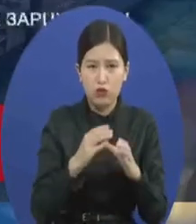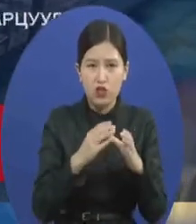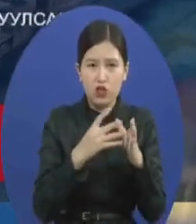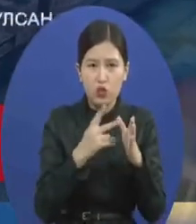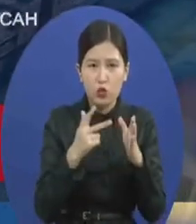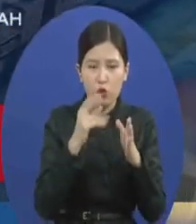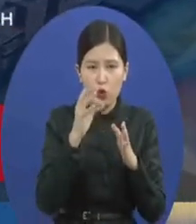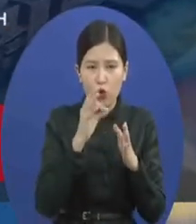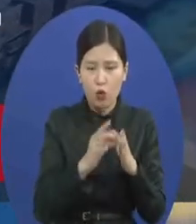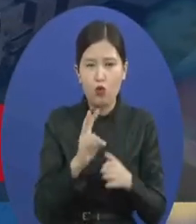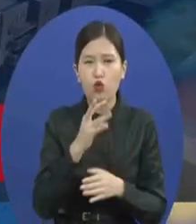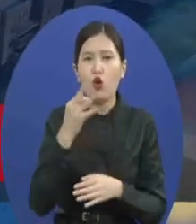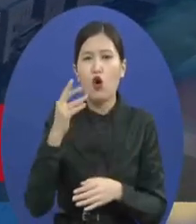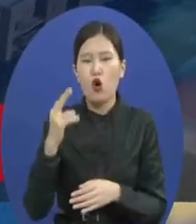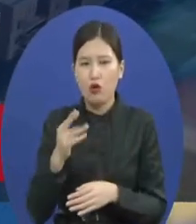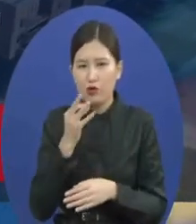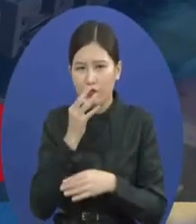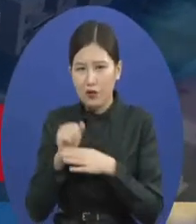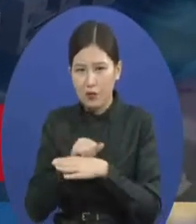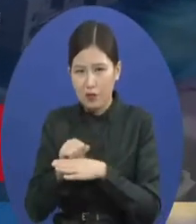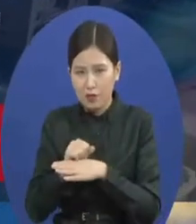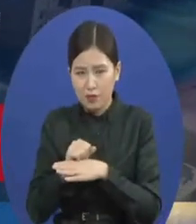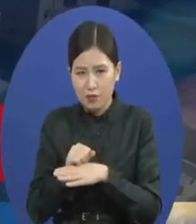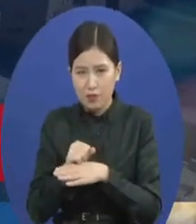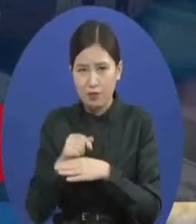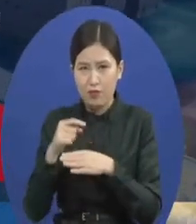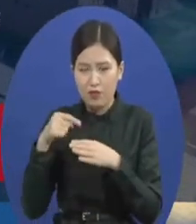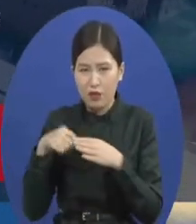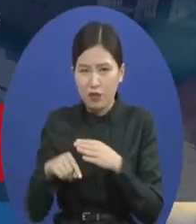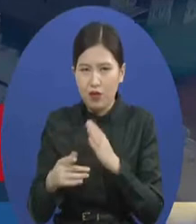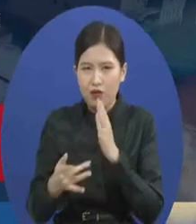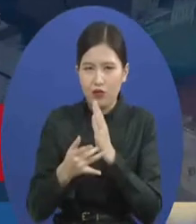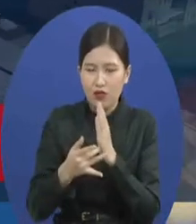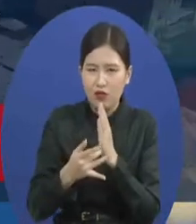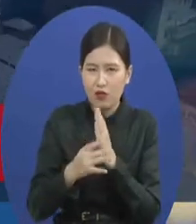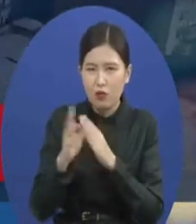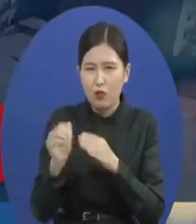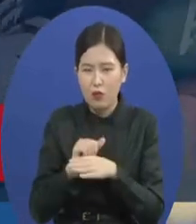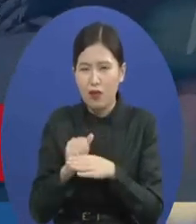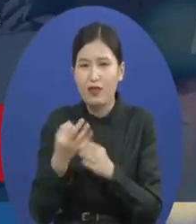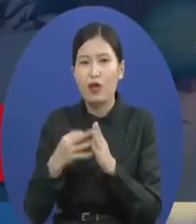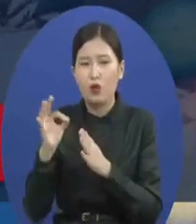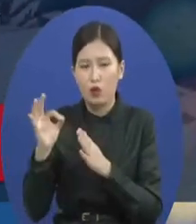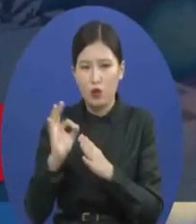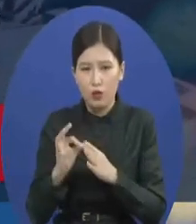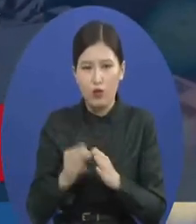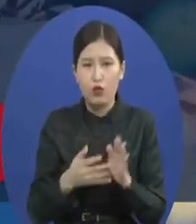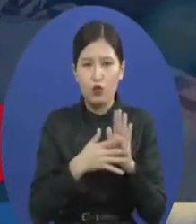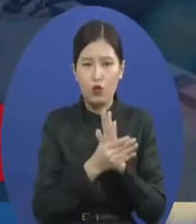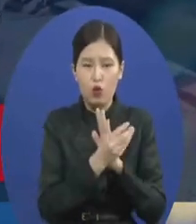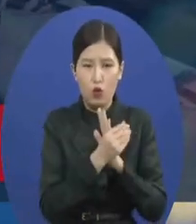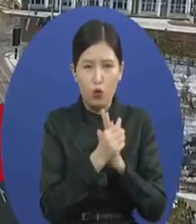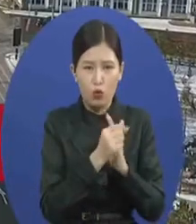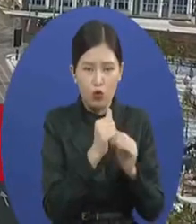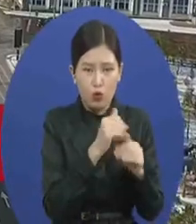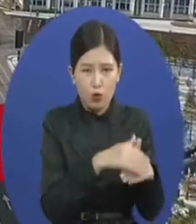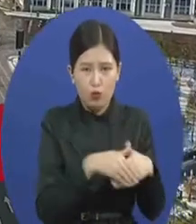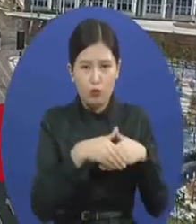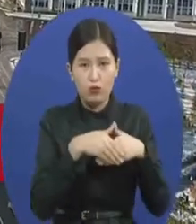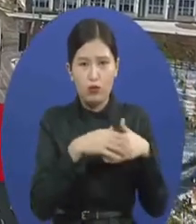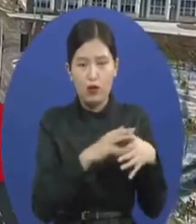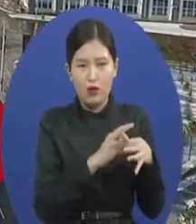нөөцийн бэлэн байдал. За түүний 80% нь тоног төхөөрөмжөөр хангах зарцуулагдсан. Төсөв хөрөнгийн дэмжлэгтэй цог хөл хорой